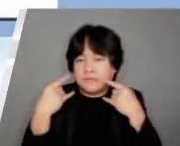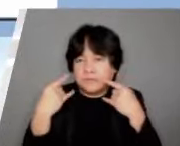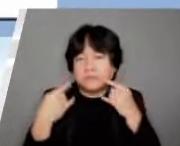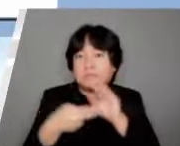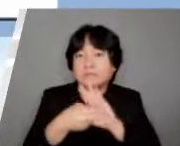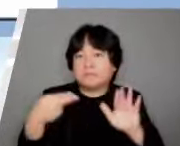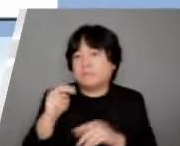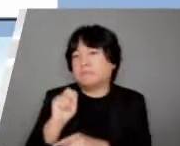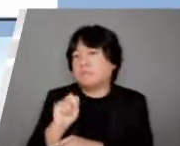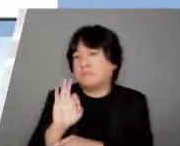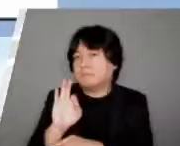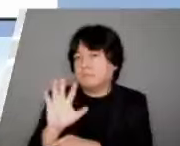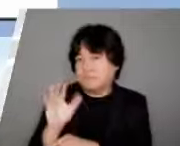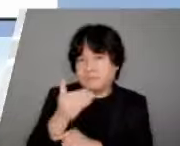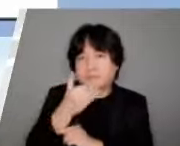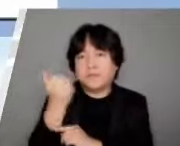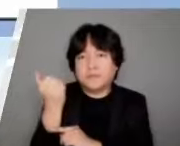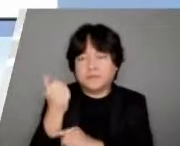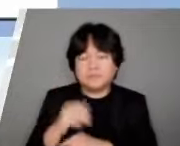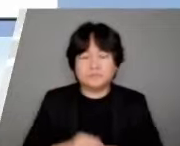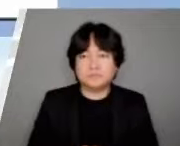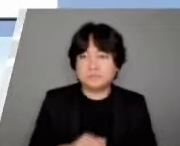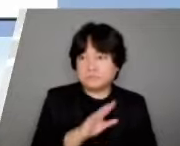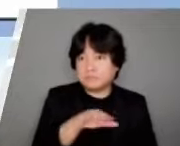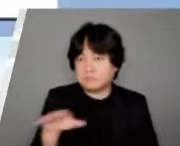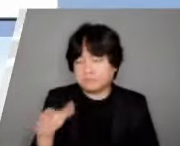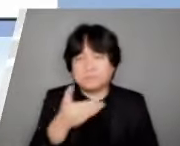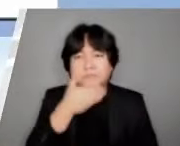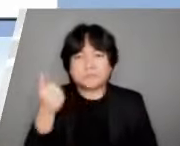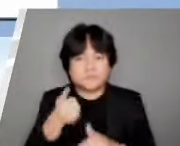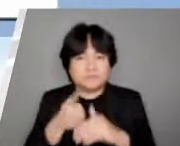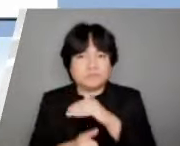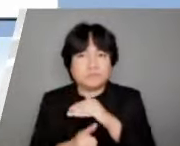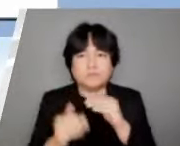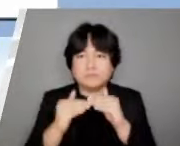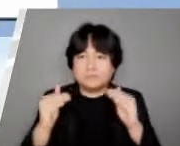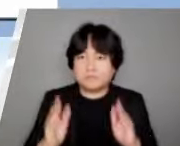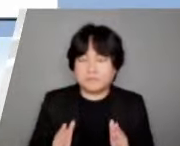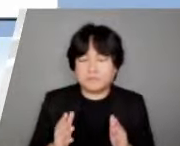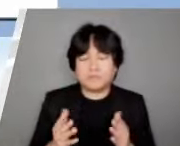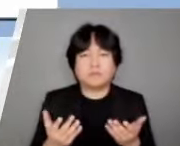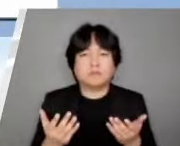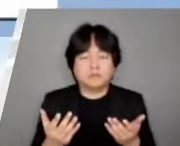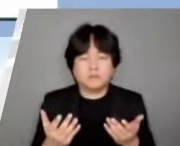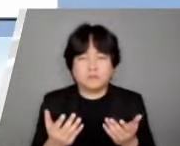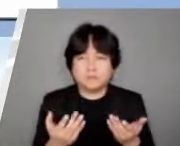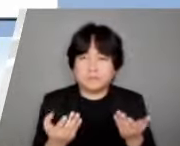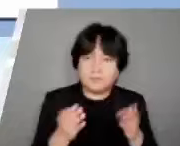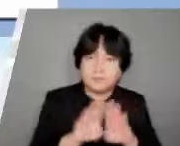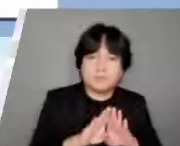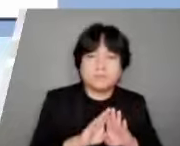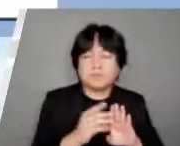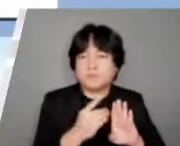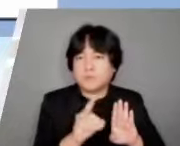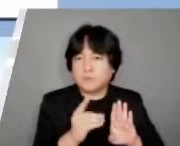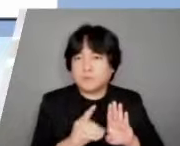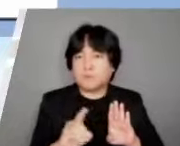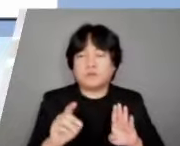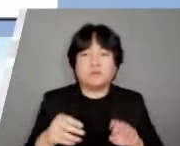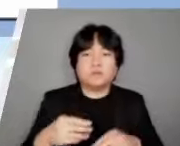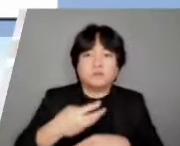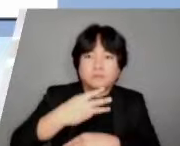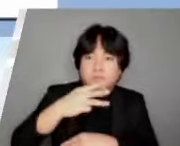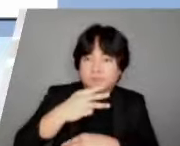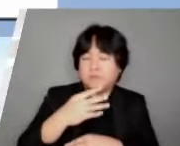Uh mai ay huwag muna silang lumabas at ah manatili sa loob ng bahay ah isara ang mga pinto at mga bintana kung